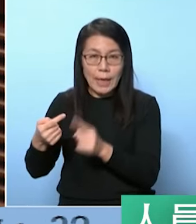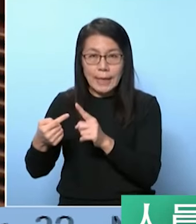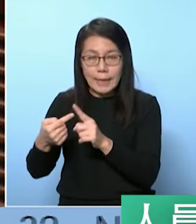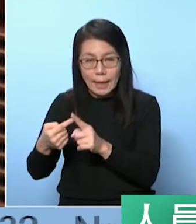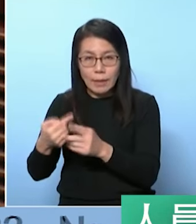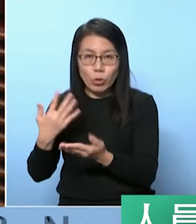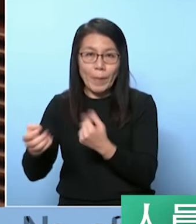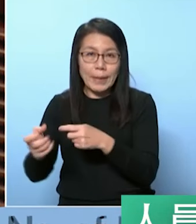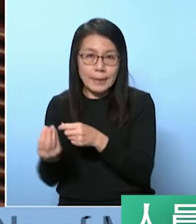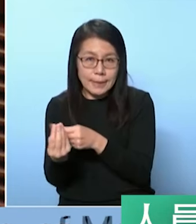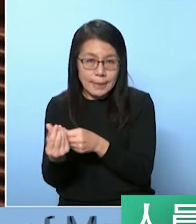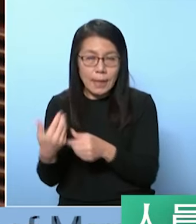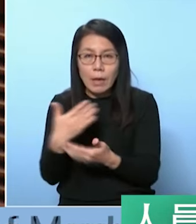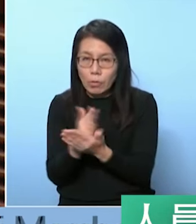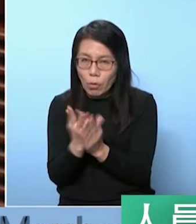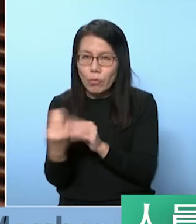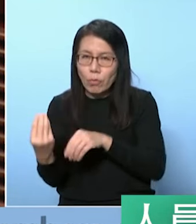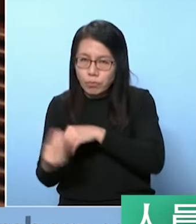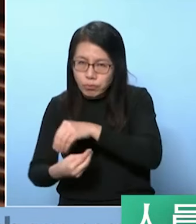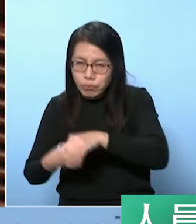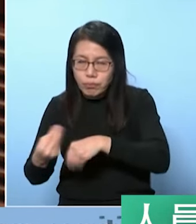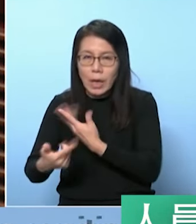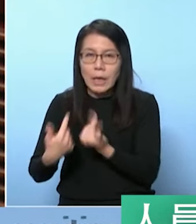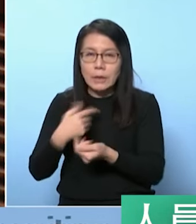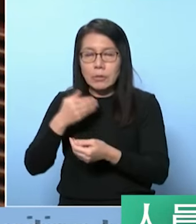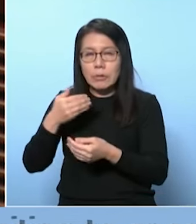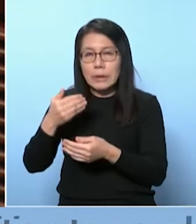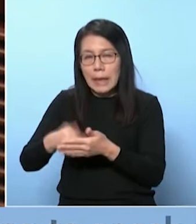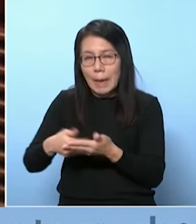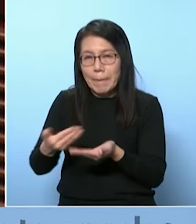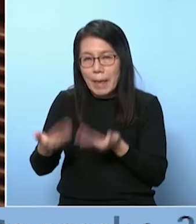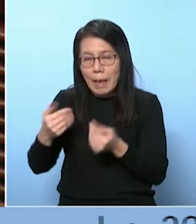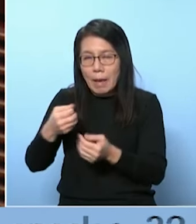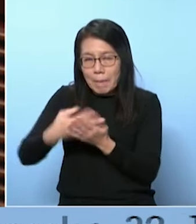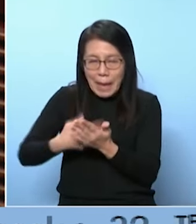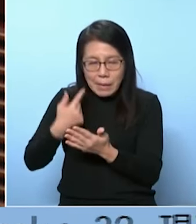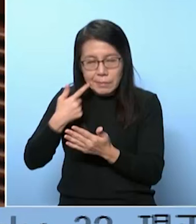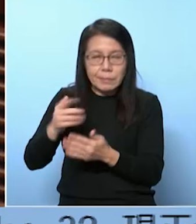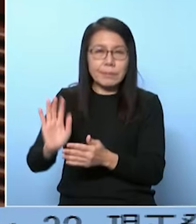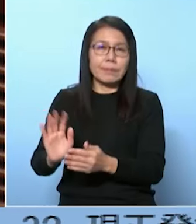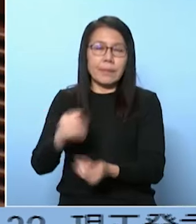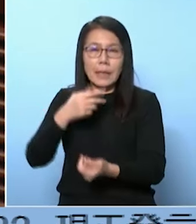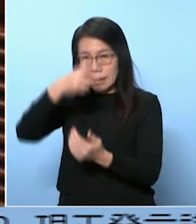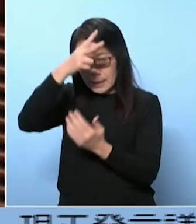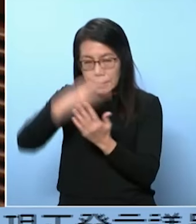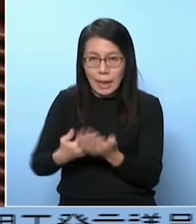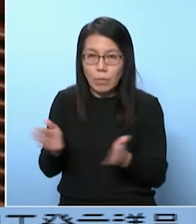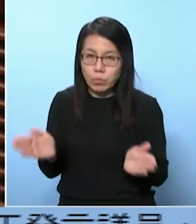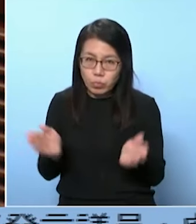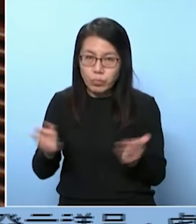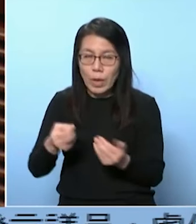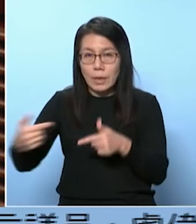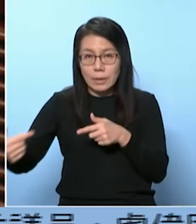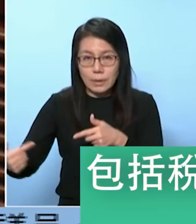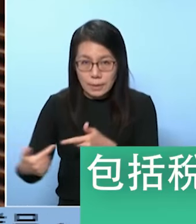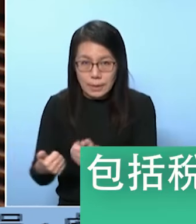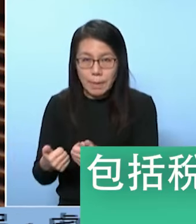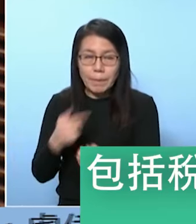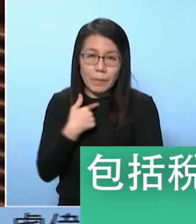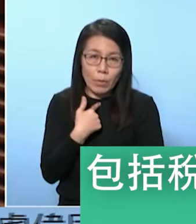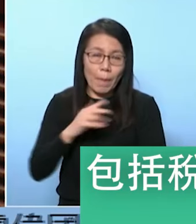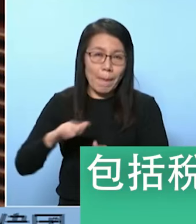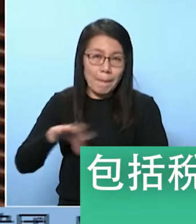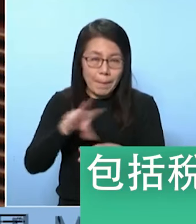員和資金流通等方面是拆牆鬆綁，促進政策和規則的對接，包